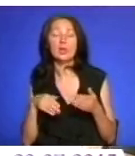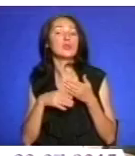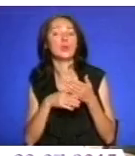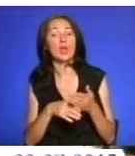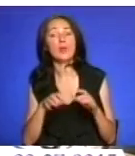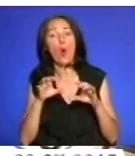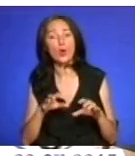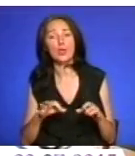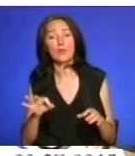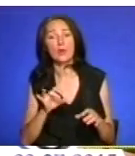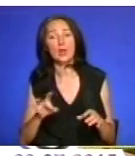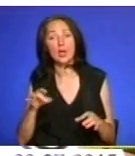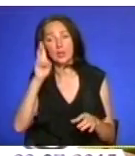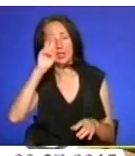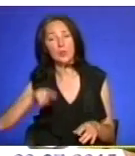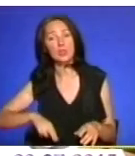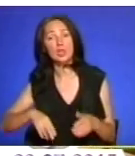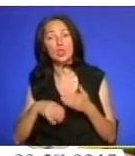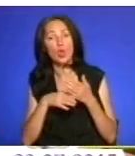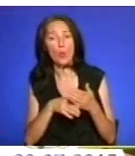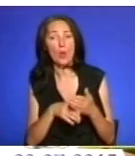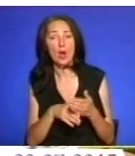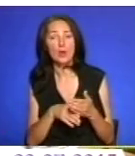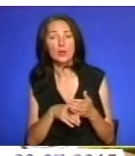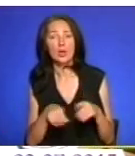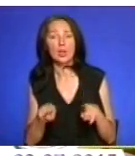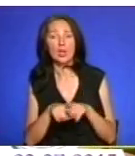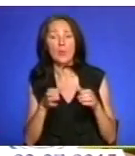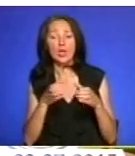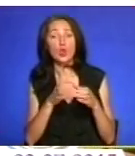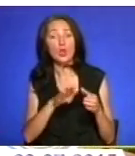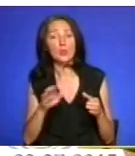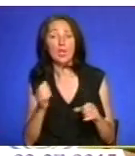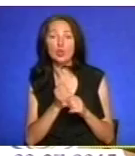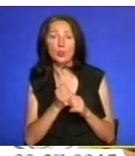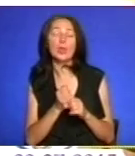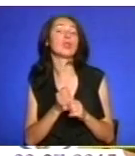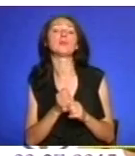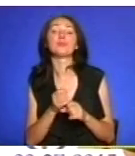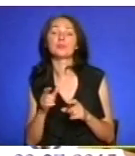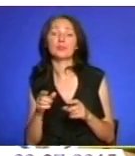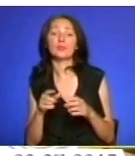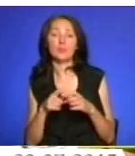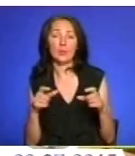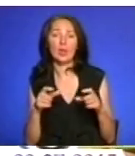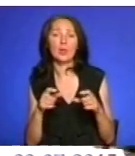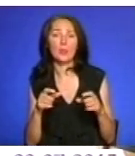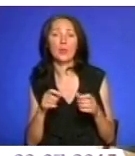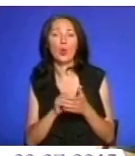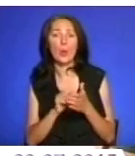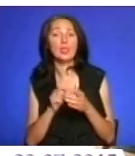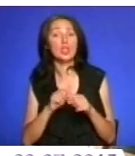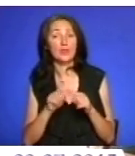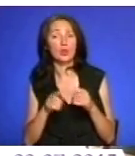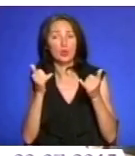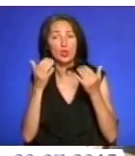голів райдержадміністрацій допомагають таким категоріям дітей зробити проїзні квитки швидко. Тобто на нинішній